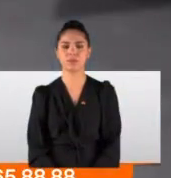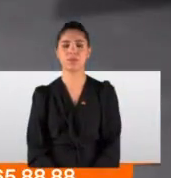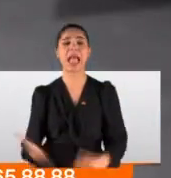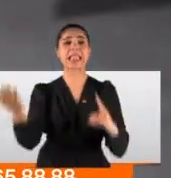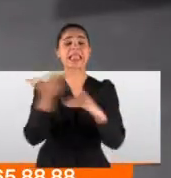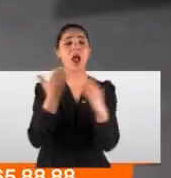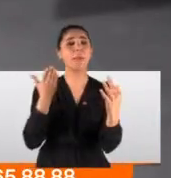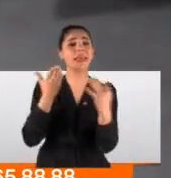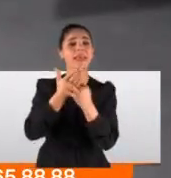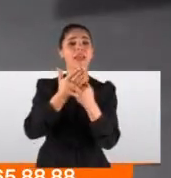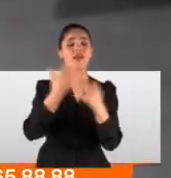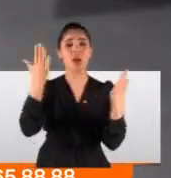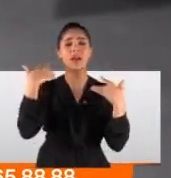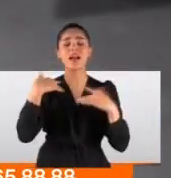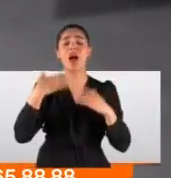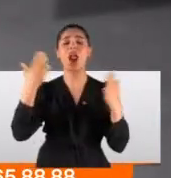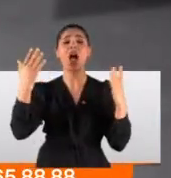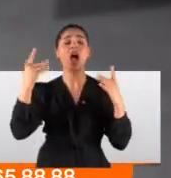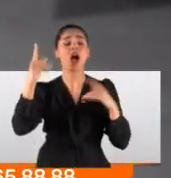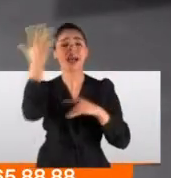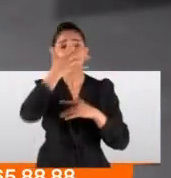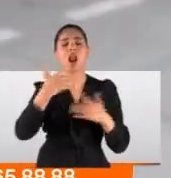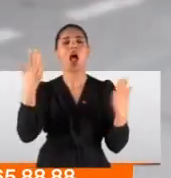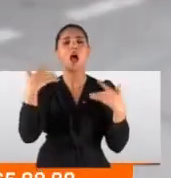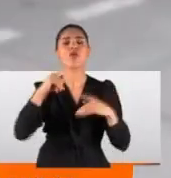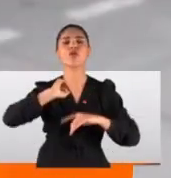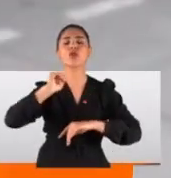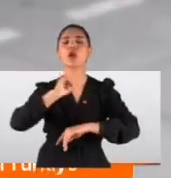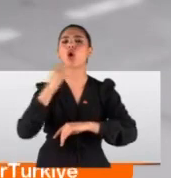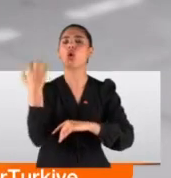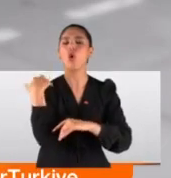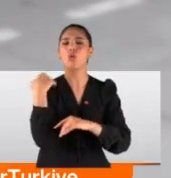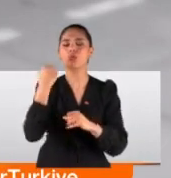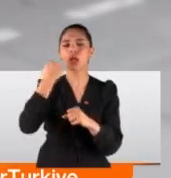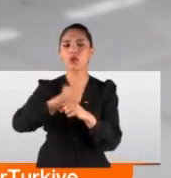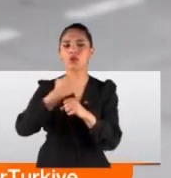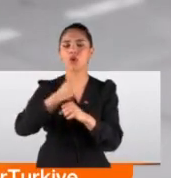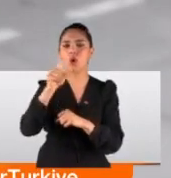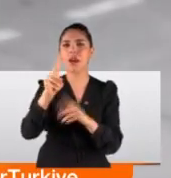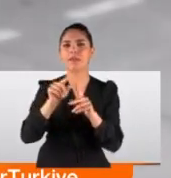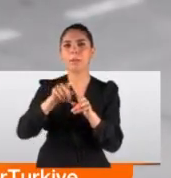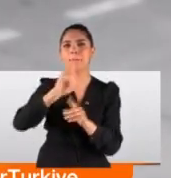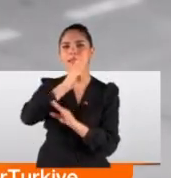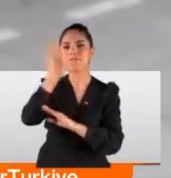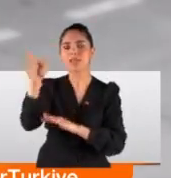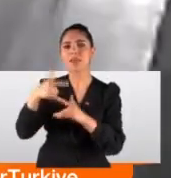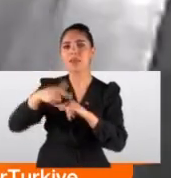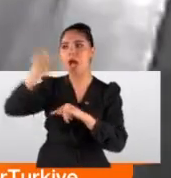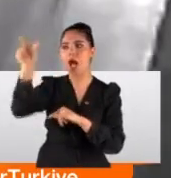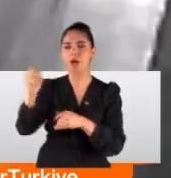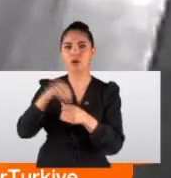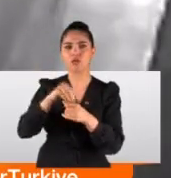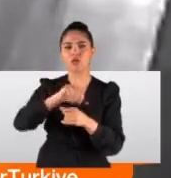Darbe girişimi Kara Havacılık Komutanlığı'nda görevli bir subayın MİT'e giderek FETÖ MİT Müsteşarı Hakan Fidan'ı almak için